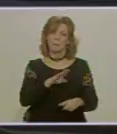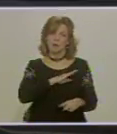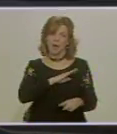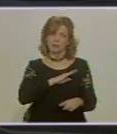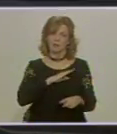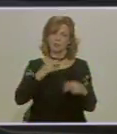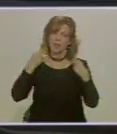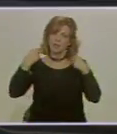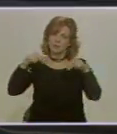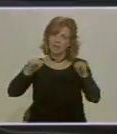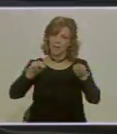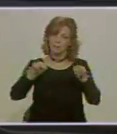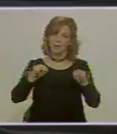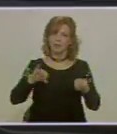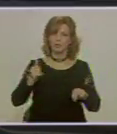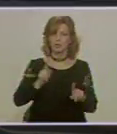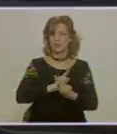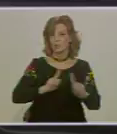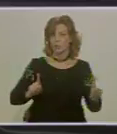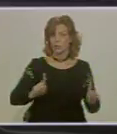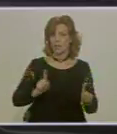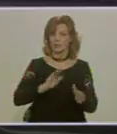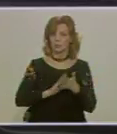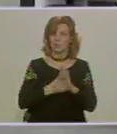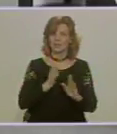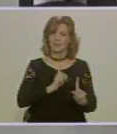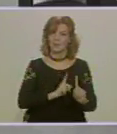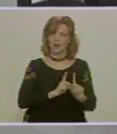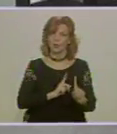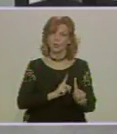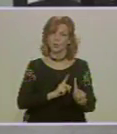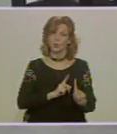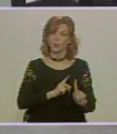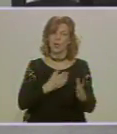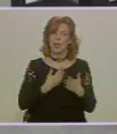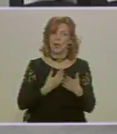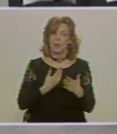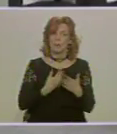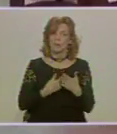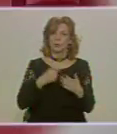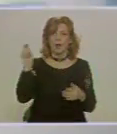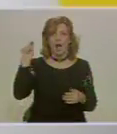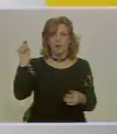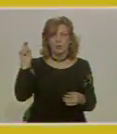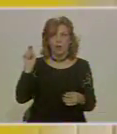exemple, și niciodată nu s-a terminat cursul pentru simplu fapt că a sunat